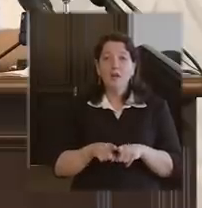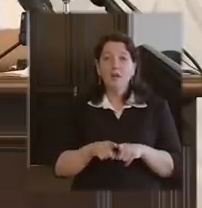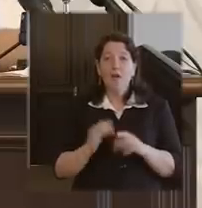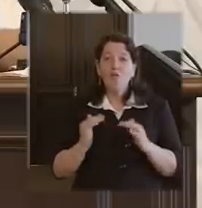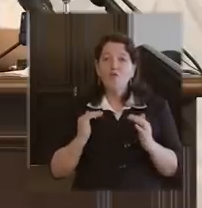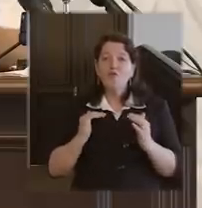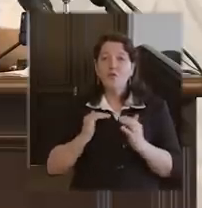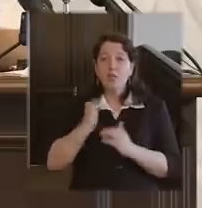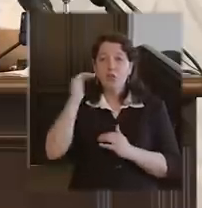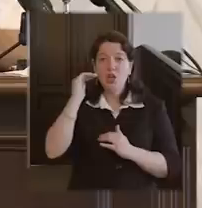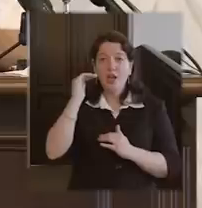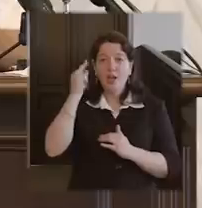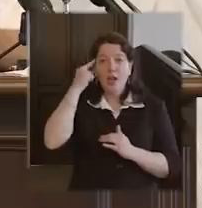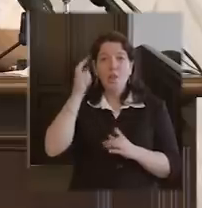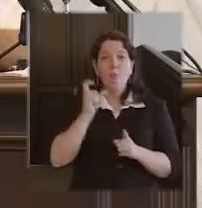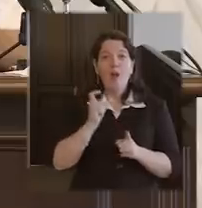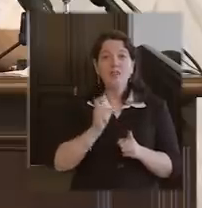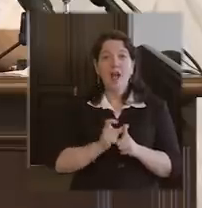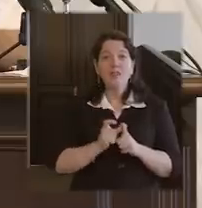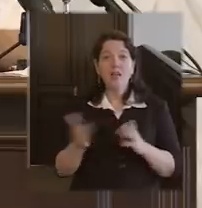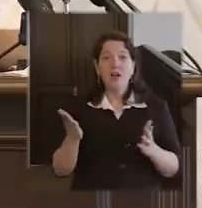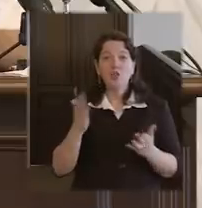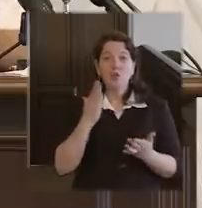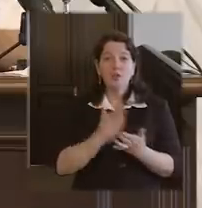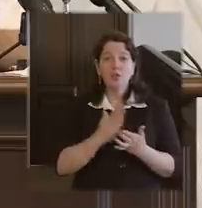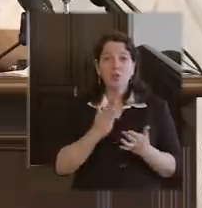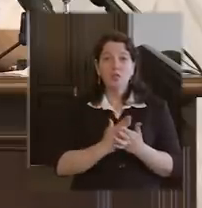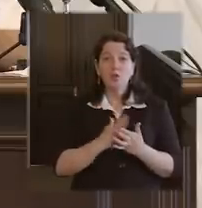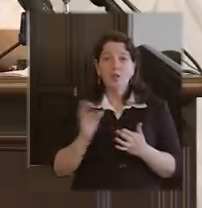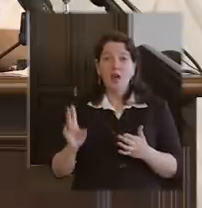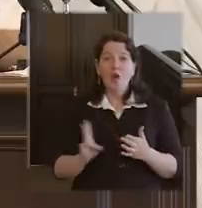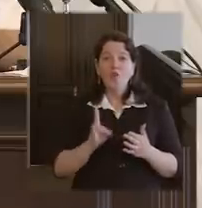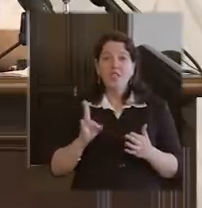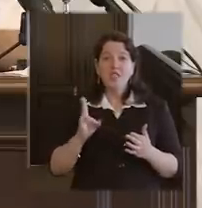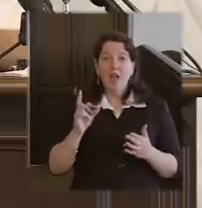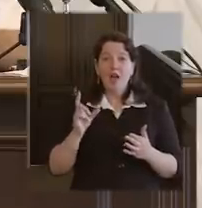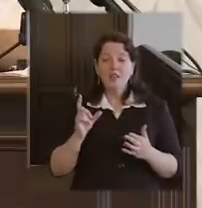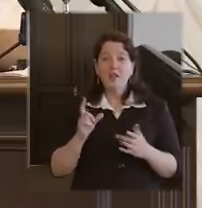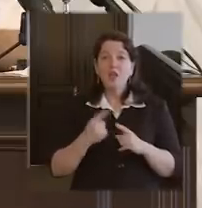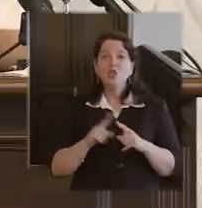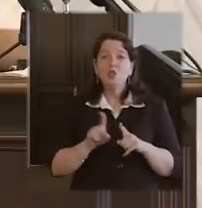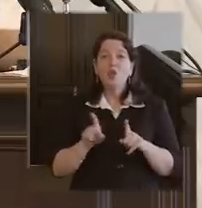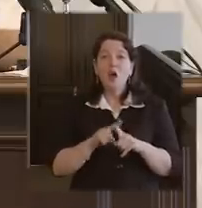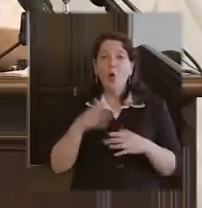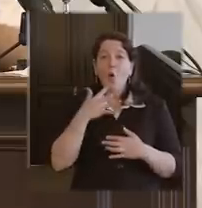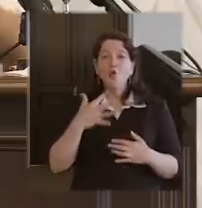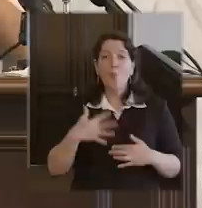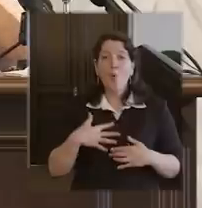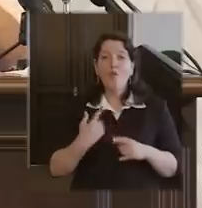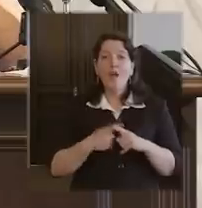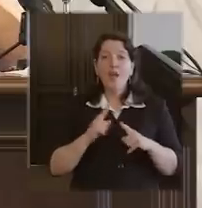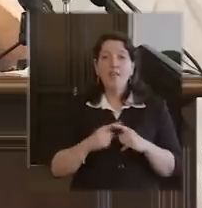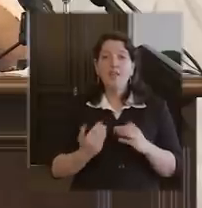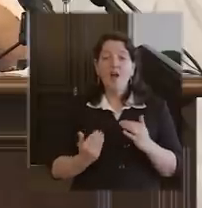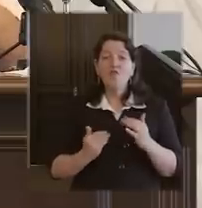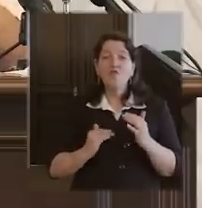что такое, оказывается, высшее понятие, которое существует в христианстве и вообще в истории, что такое любовь. Это,